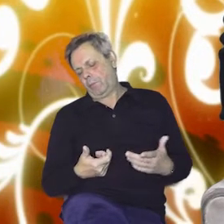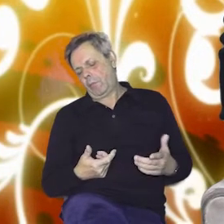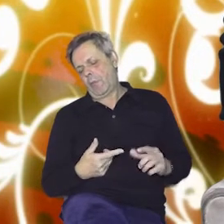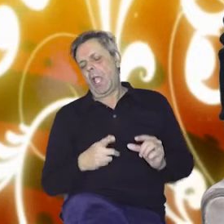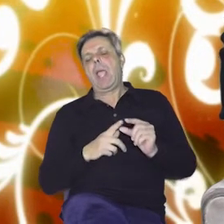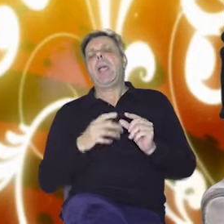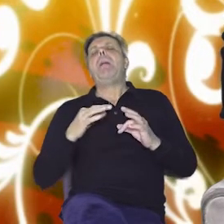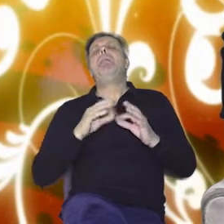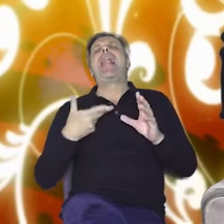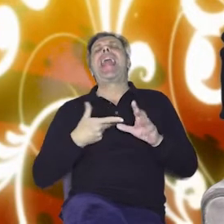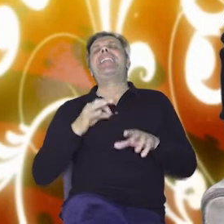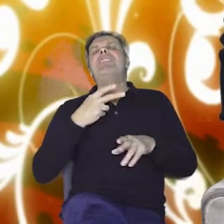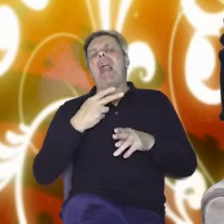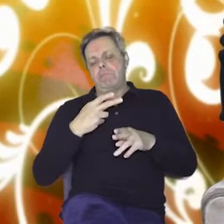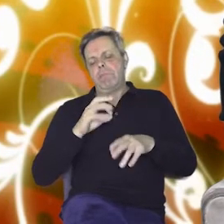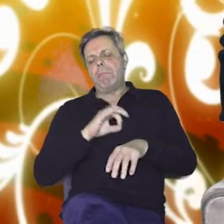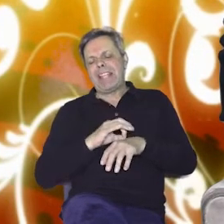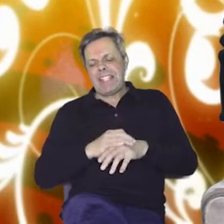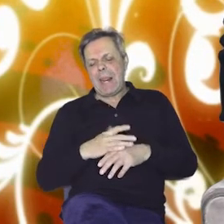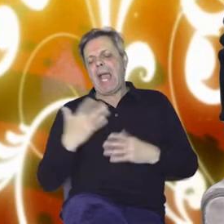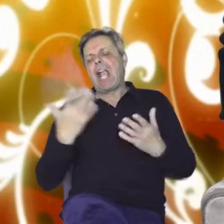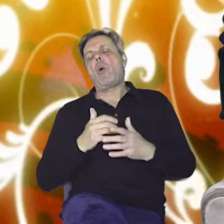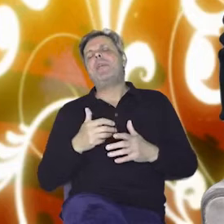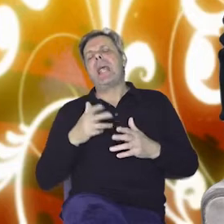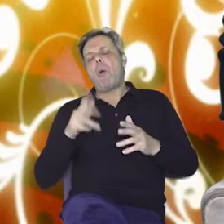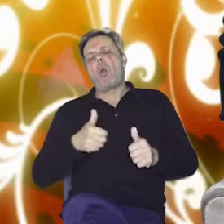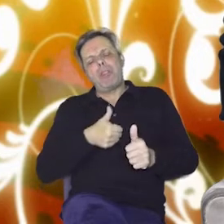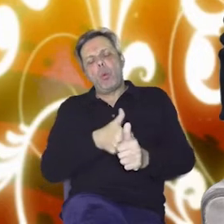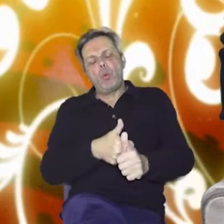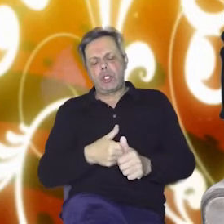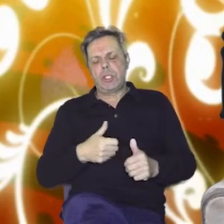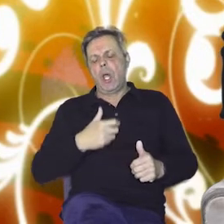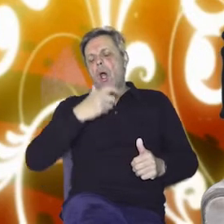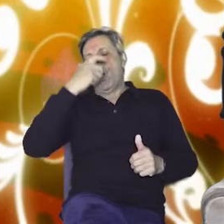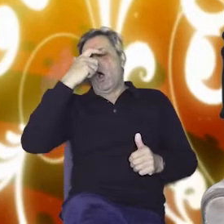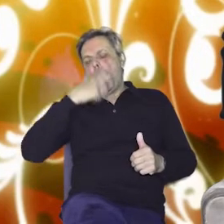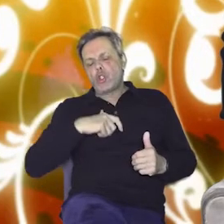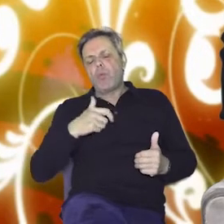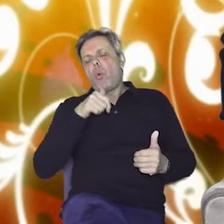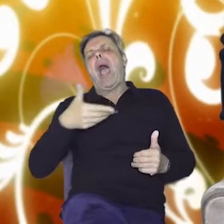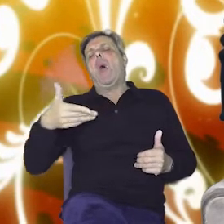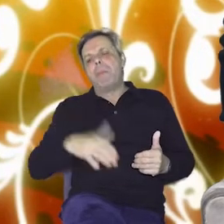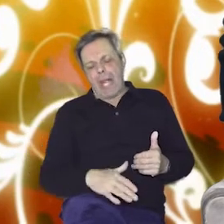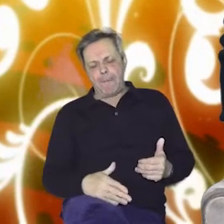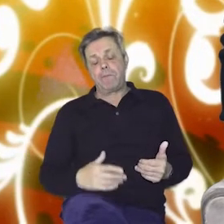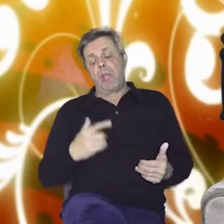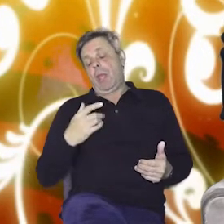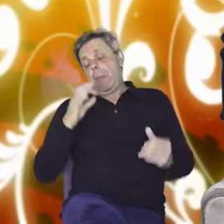može biti uz osobu koja boluje od neizlječive bolesti cijelo vrijeme. Nažalost, kad se pojavila ova